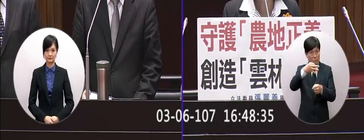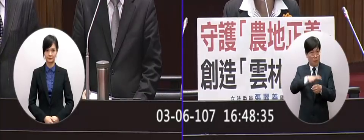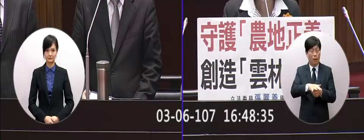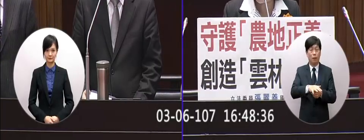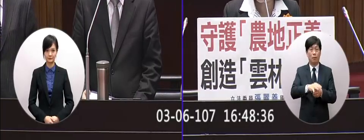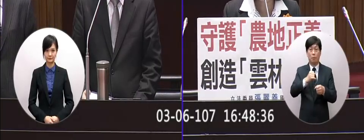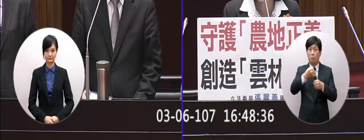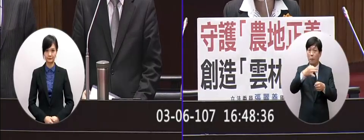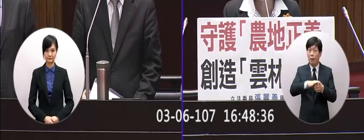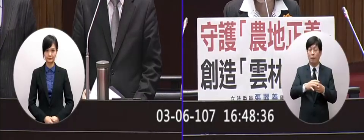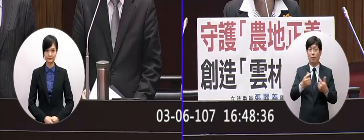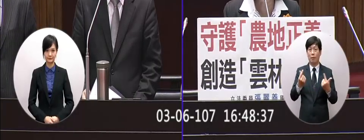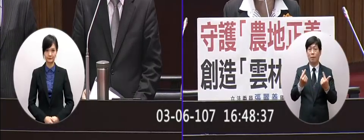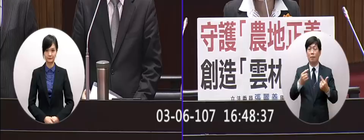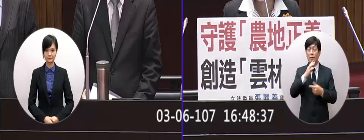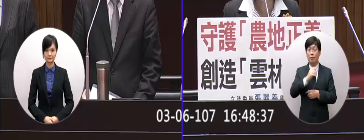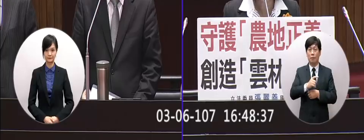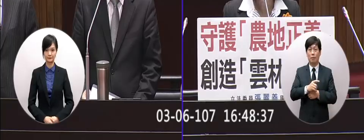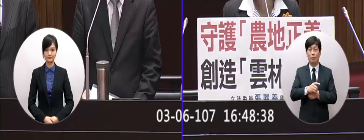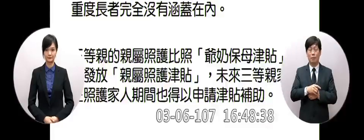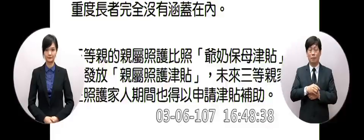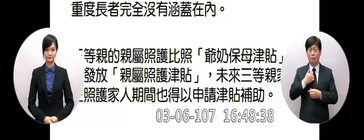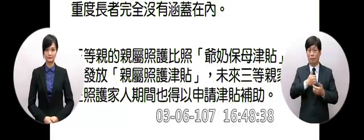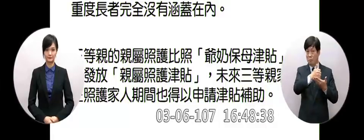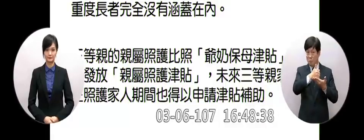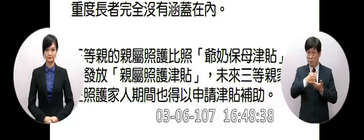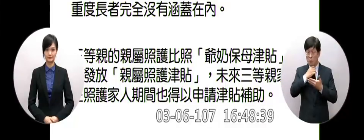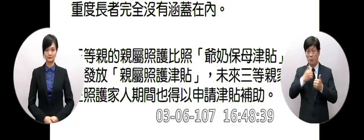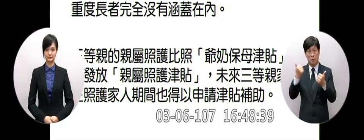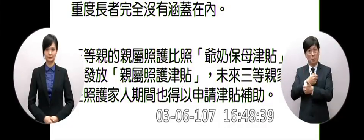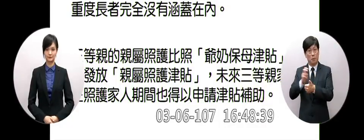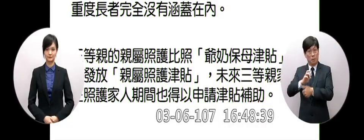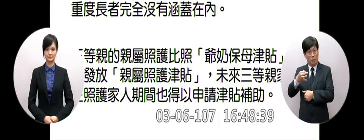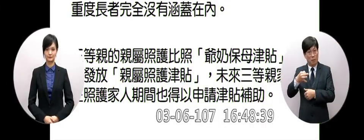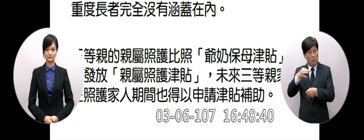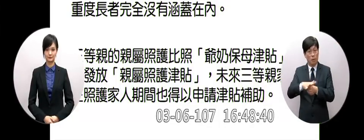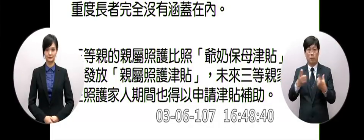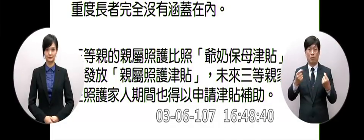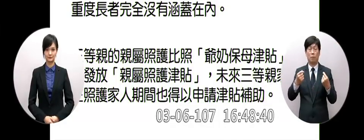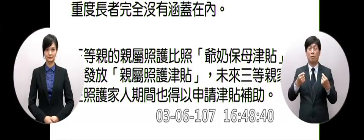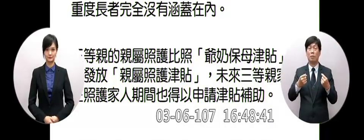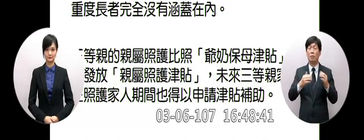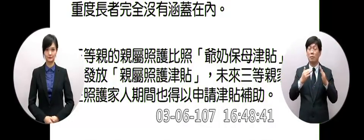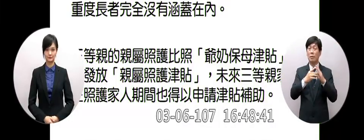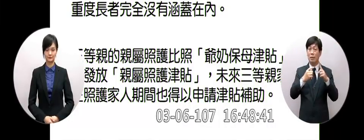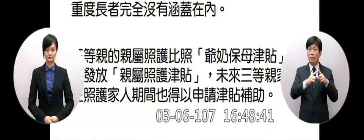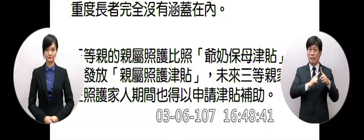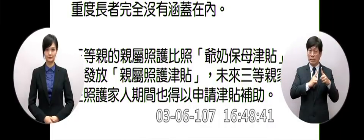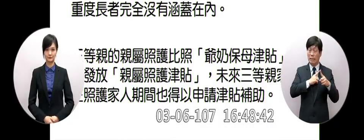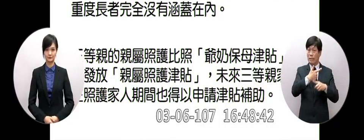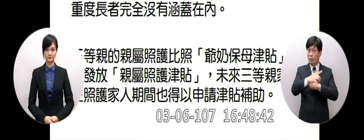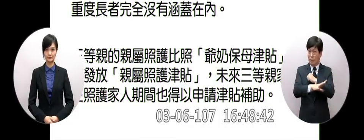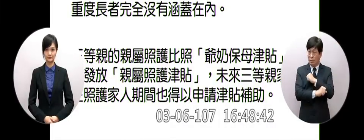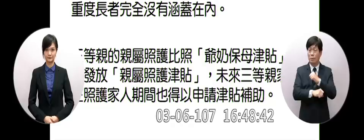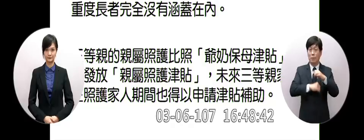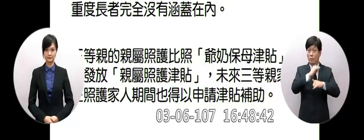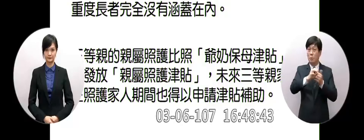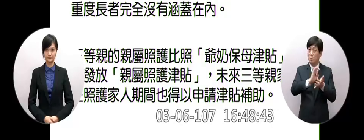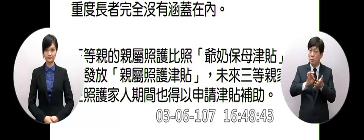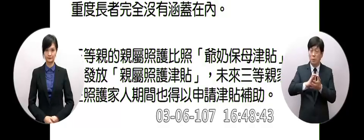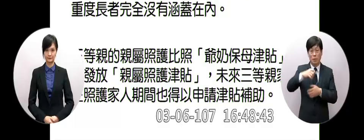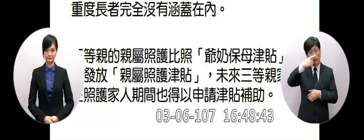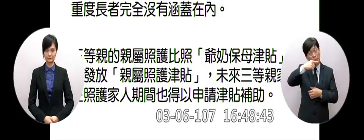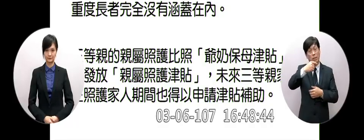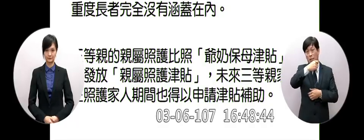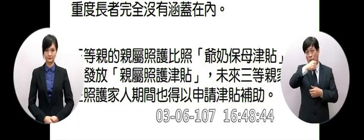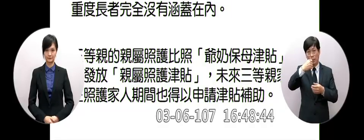比照爷奶照顾津贴，那这些亲属起码基本上的生活所需，买个牙膏牙刷，